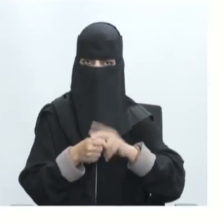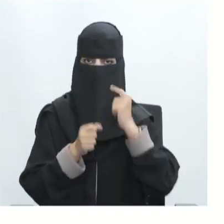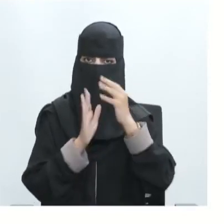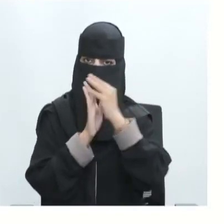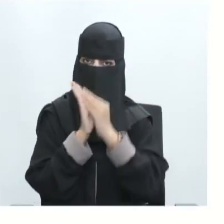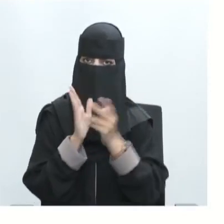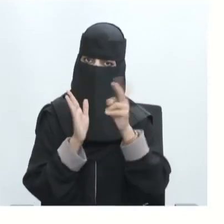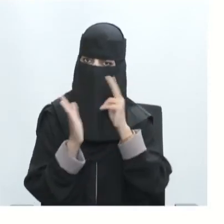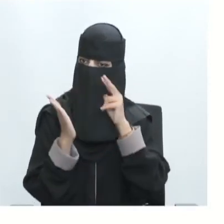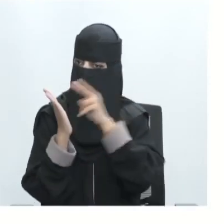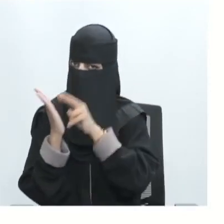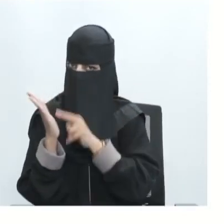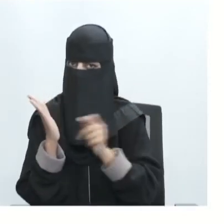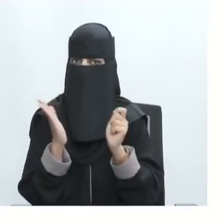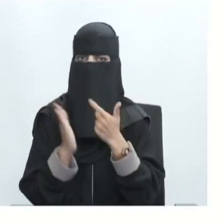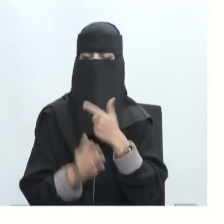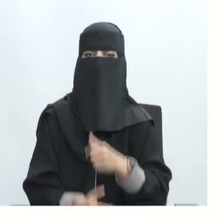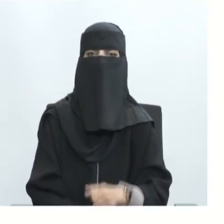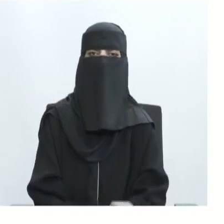للنص بشكل